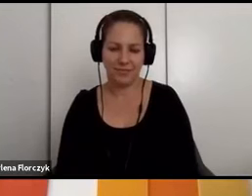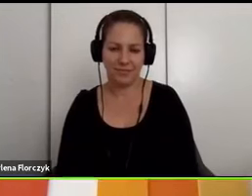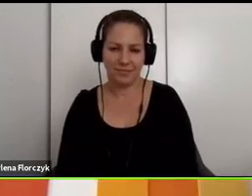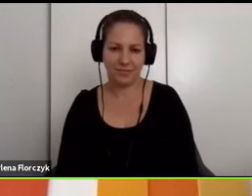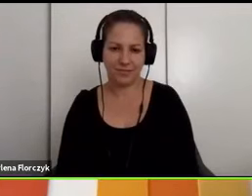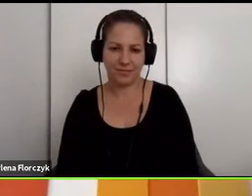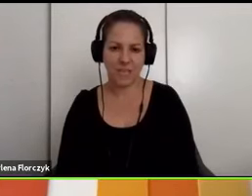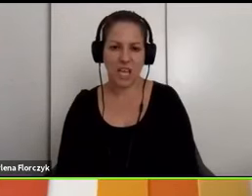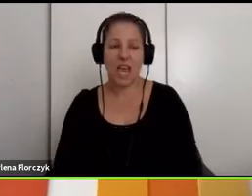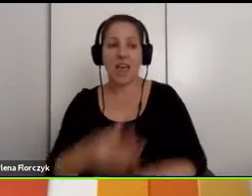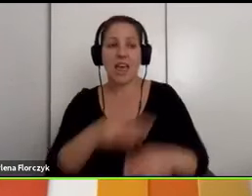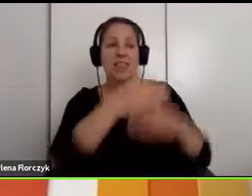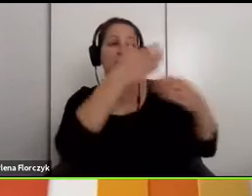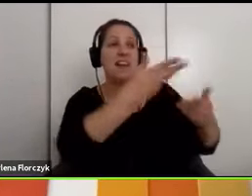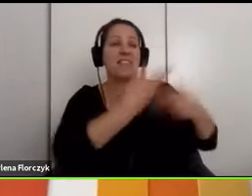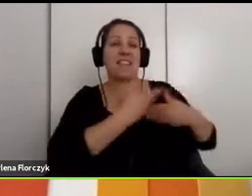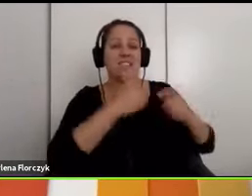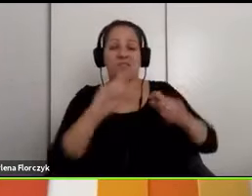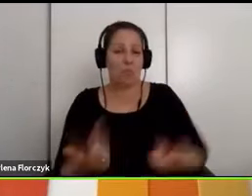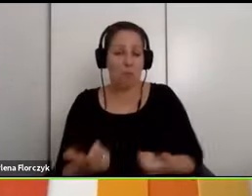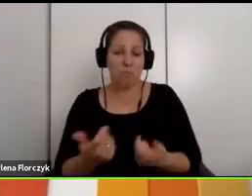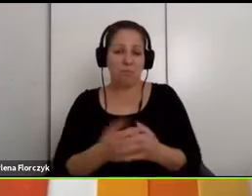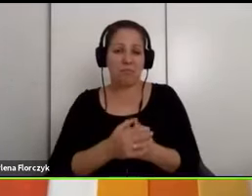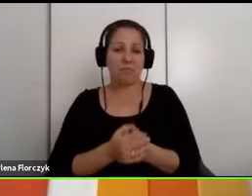Co ten teatr może dać?